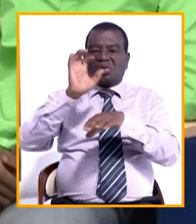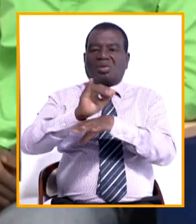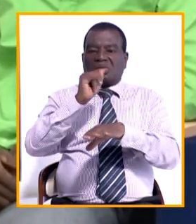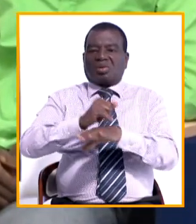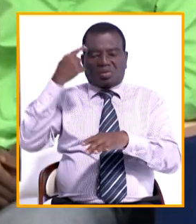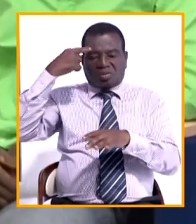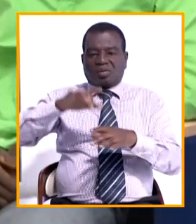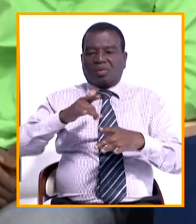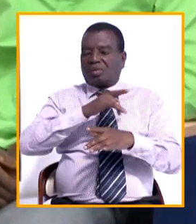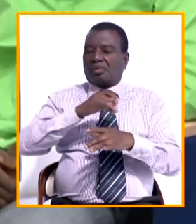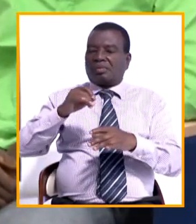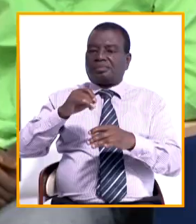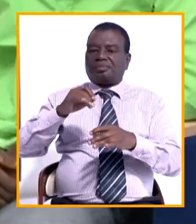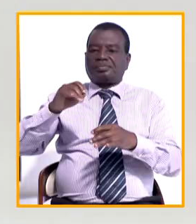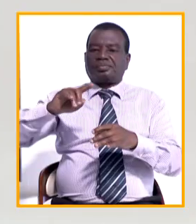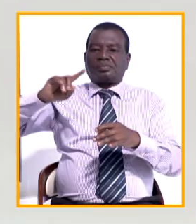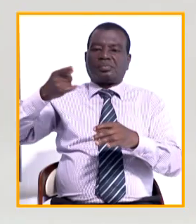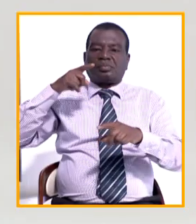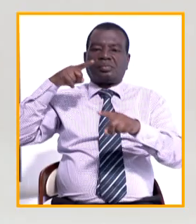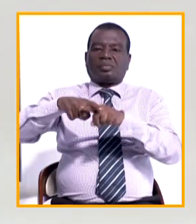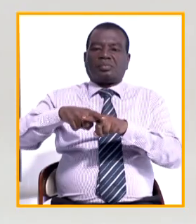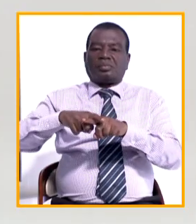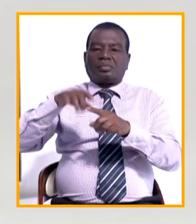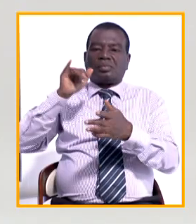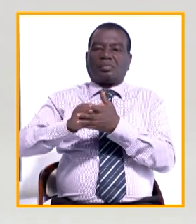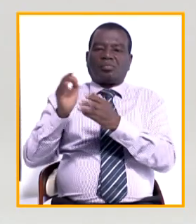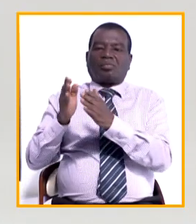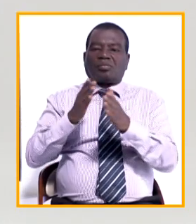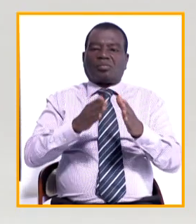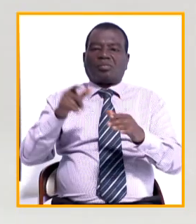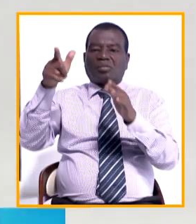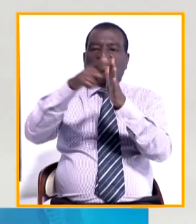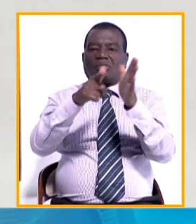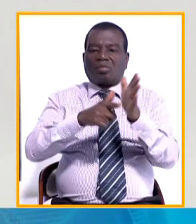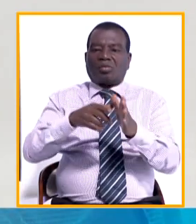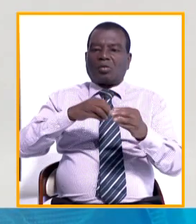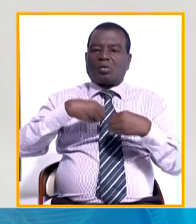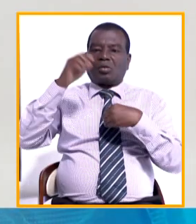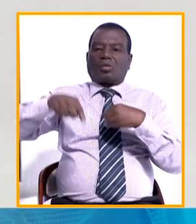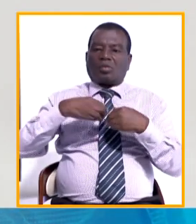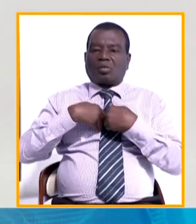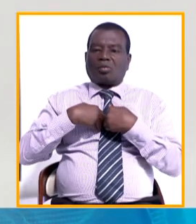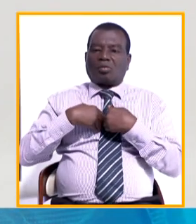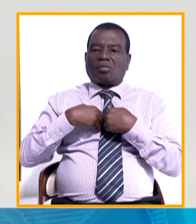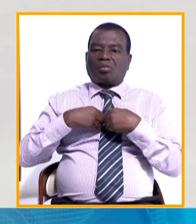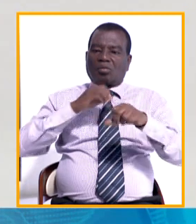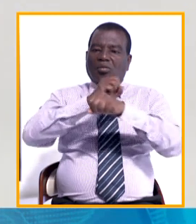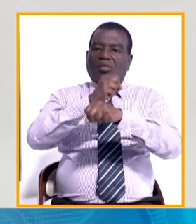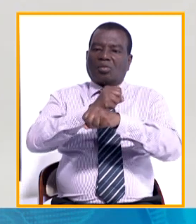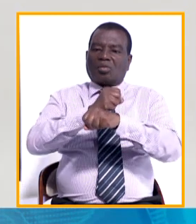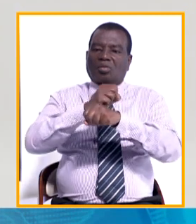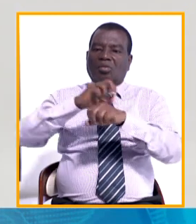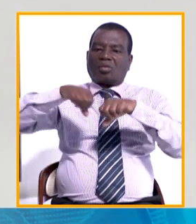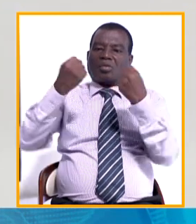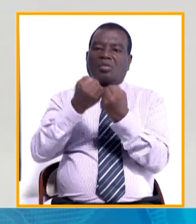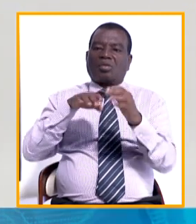de formalisation du secteur. Le premier défi, c'est sur le cadre réglementaire et légal. On doit avoir des outils de protection sociale.